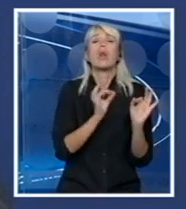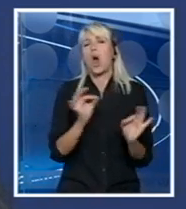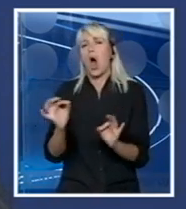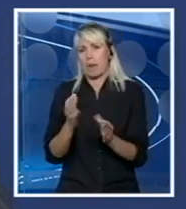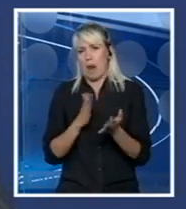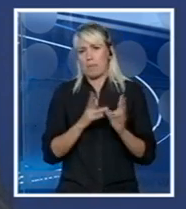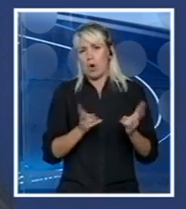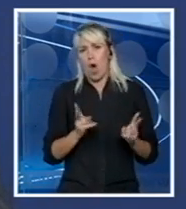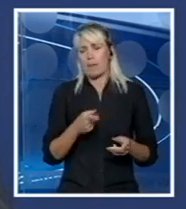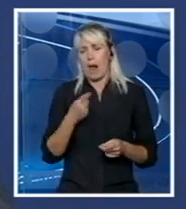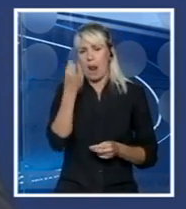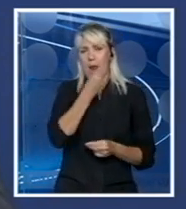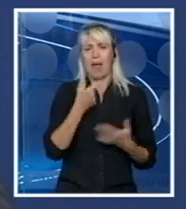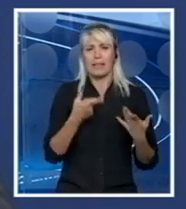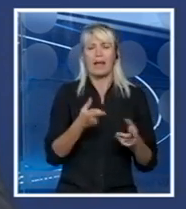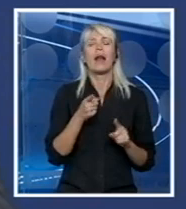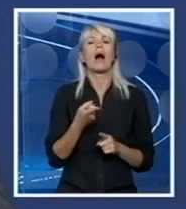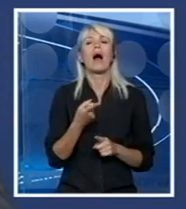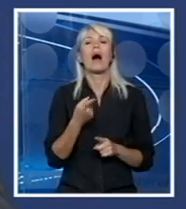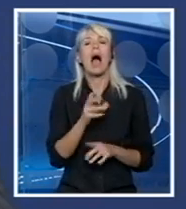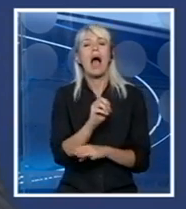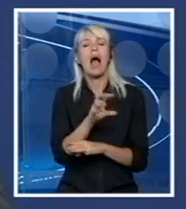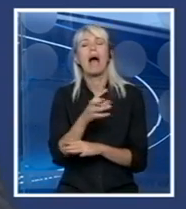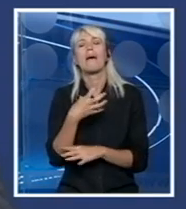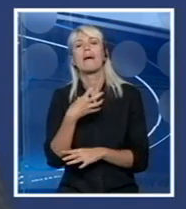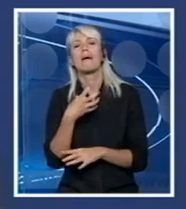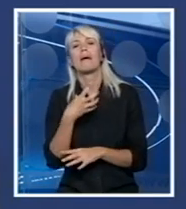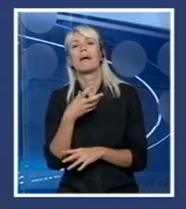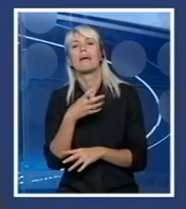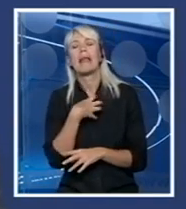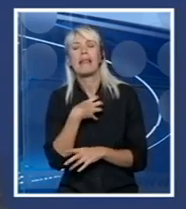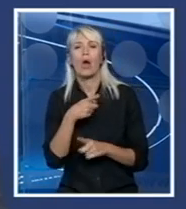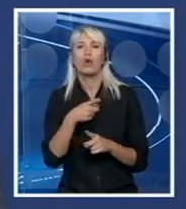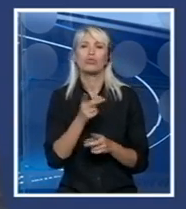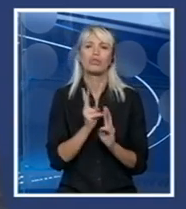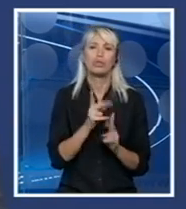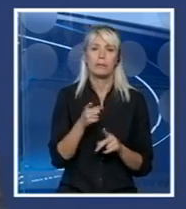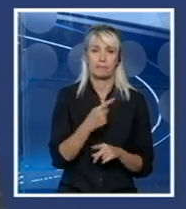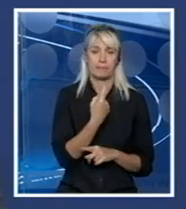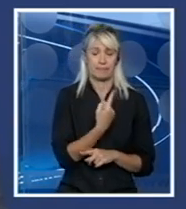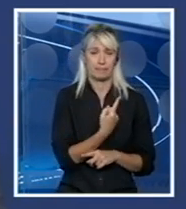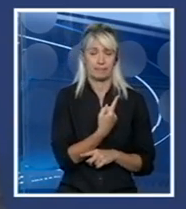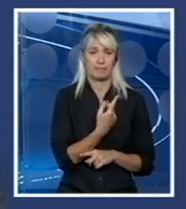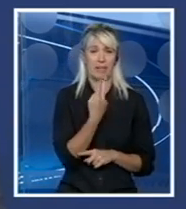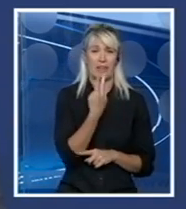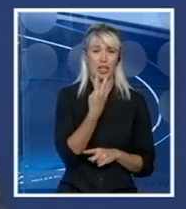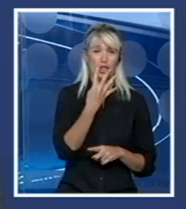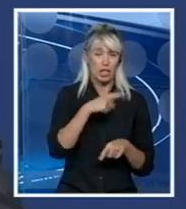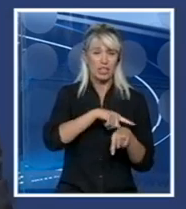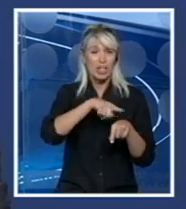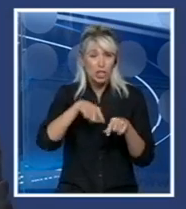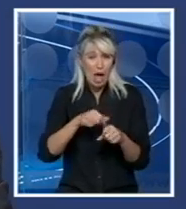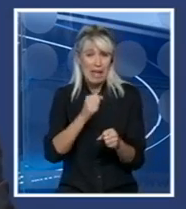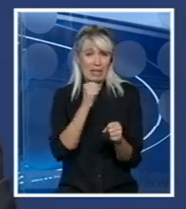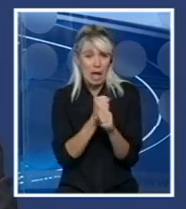na pedagoški princip rada u tri strukture. Jedan je prvi 24 časa neposrednog rada sa učenicima, to zna